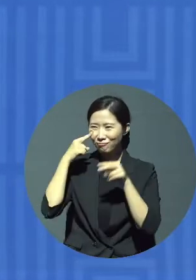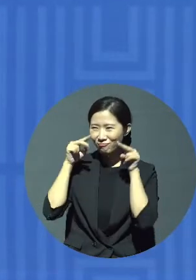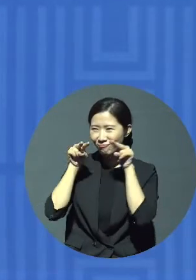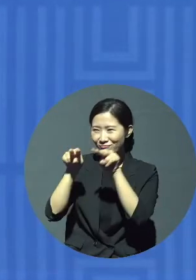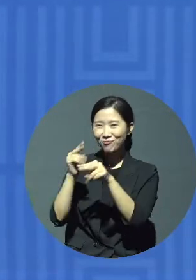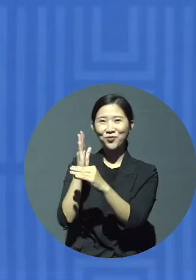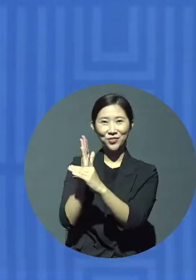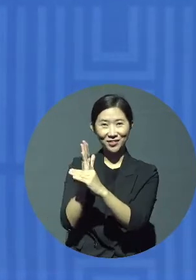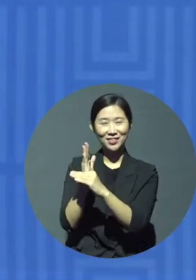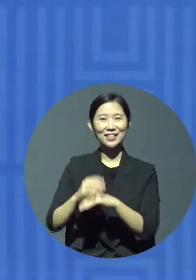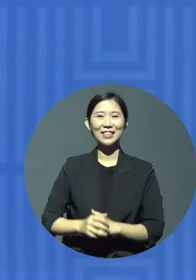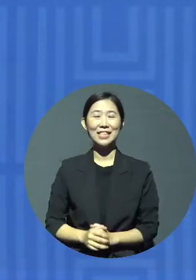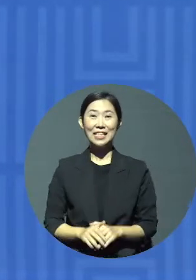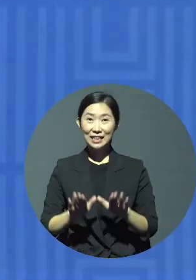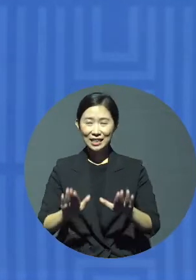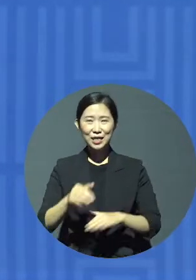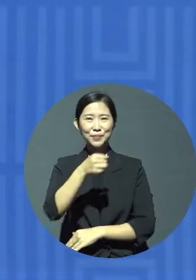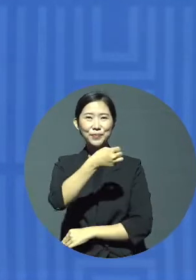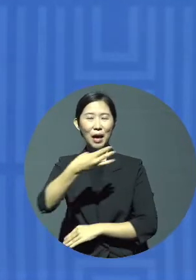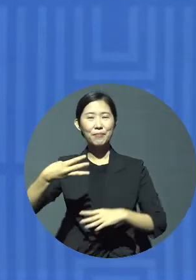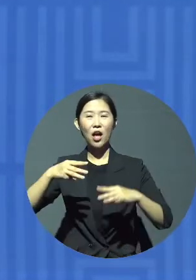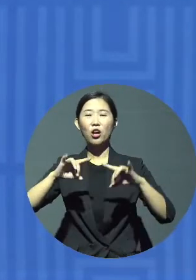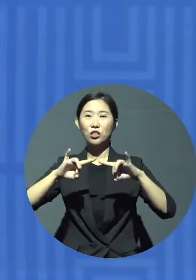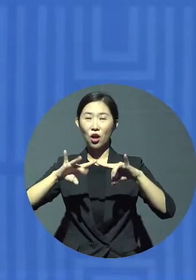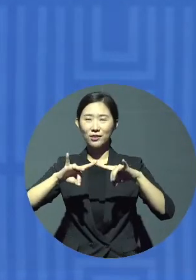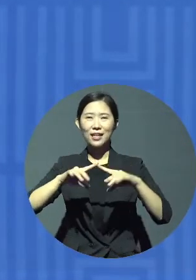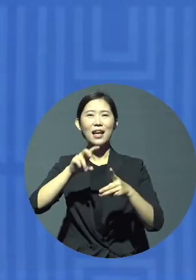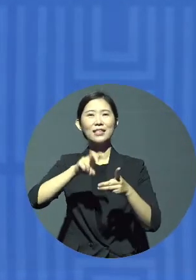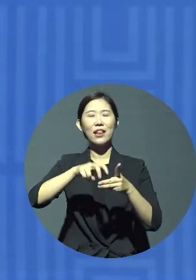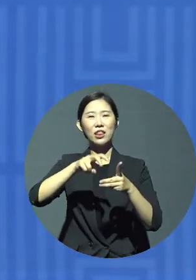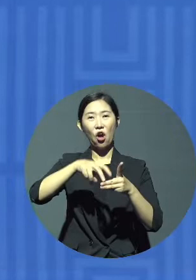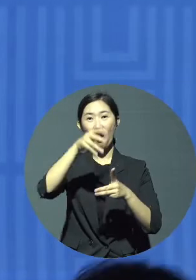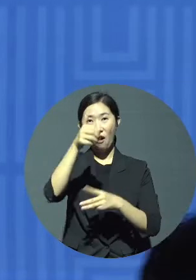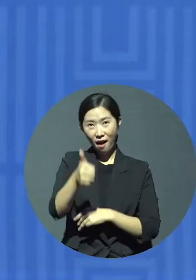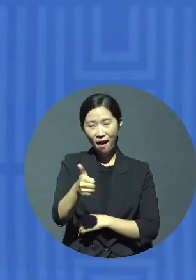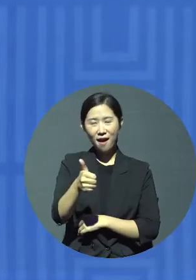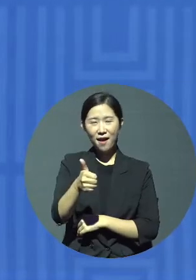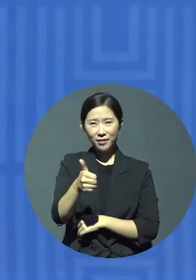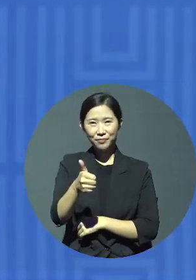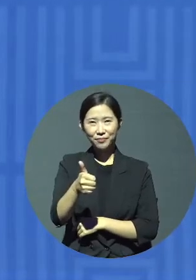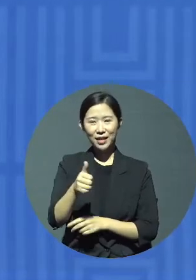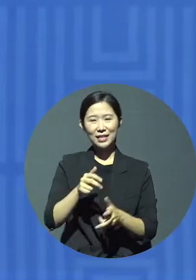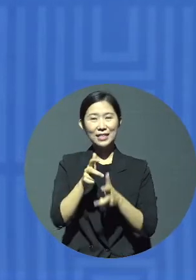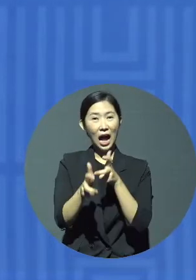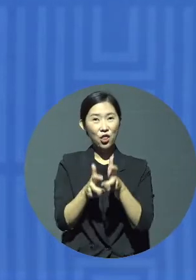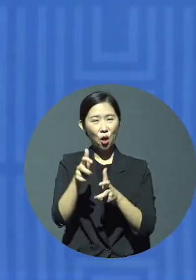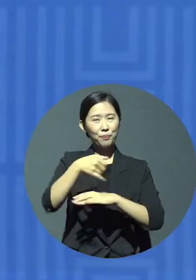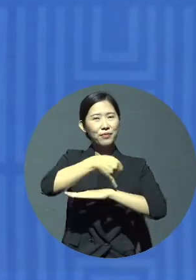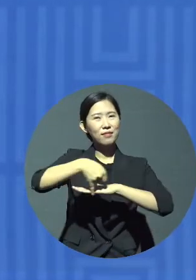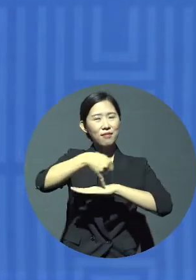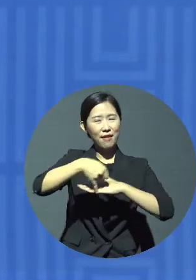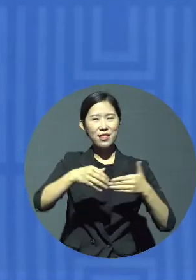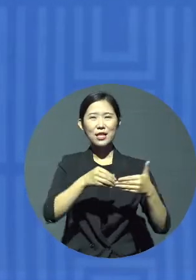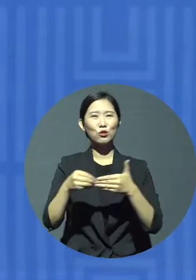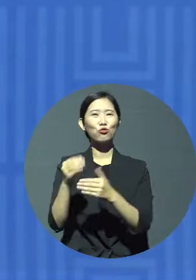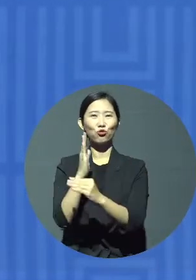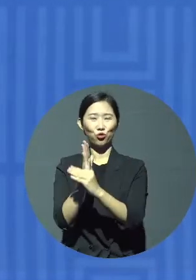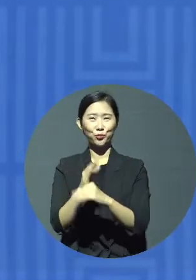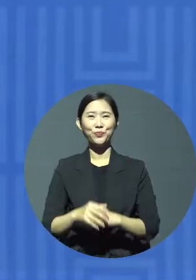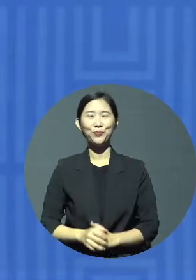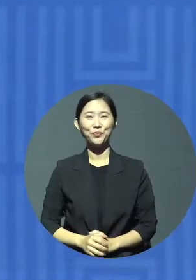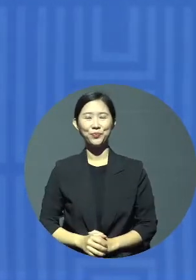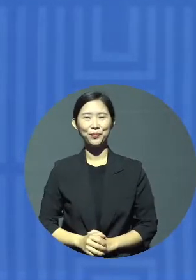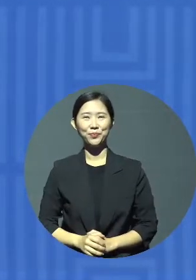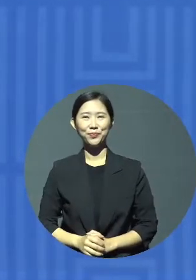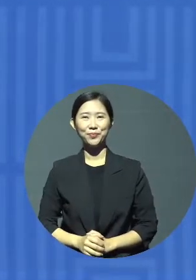삼성전자 디자인 경영 센터장으로서 대한민국 산업 디자인을 이끌어 주고 계십니다. 자, 이번 세션에서는요. Design